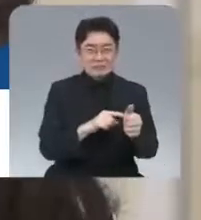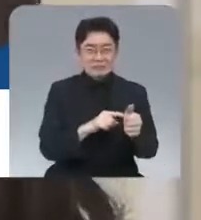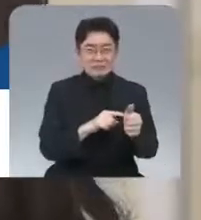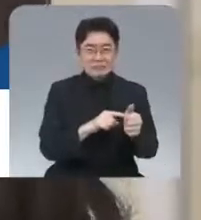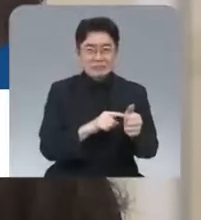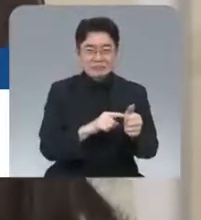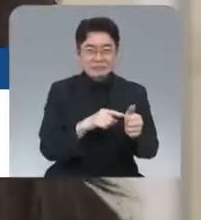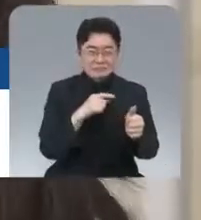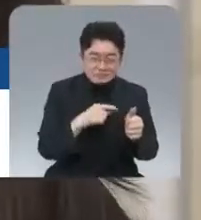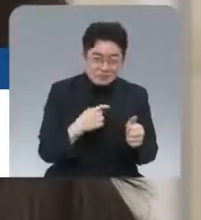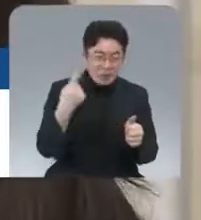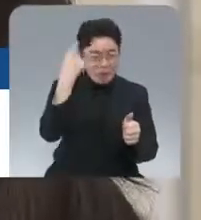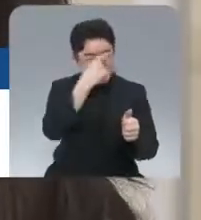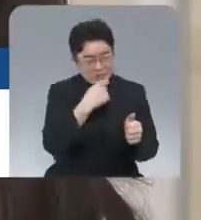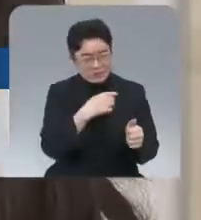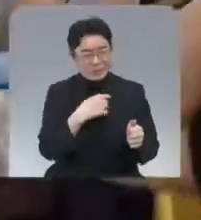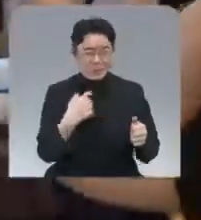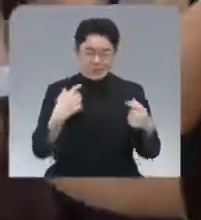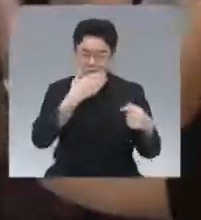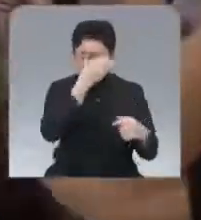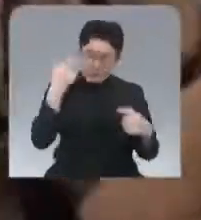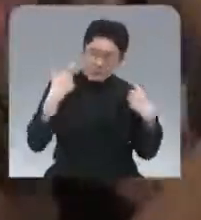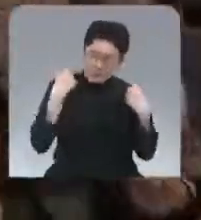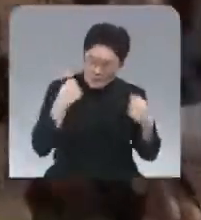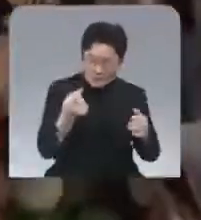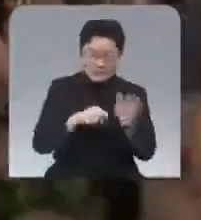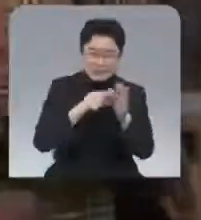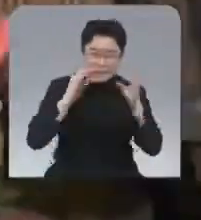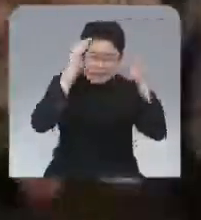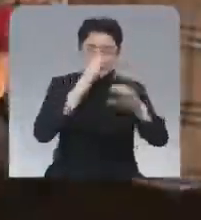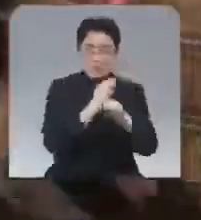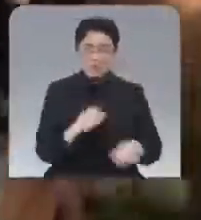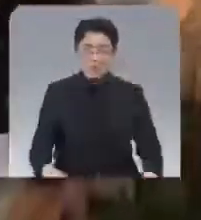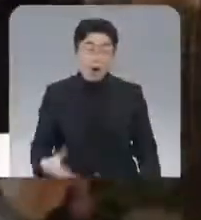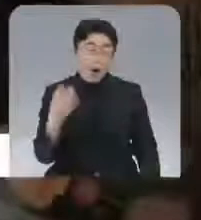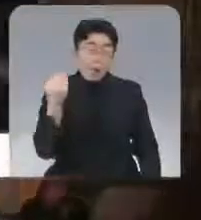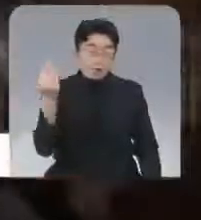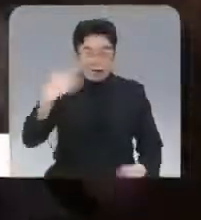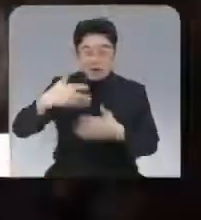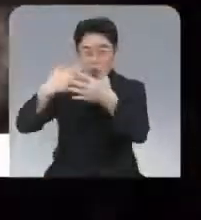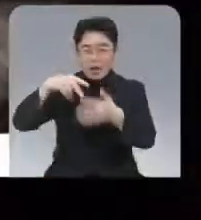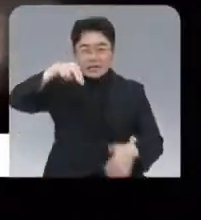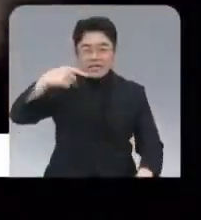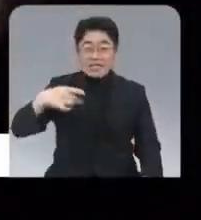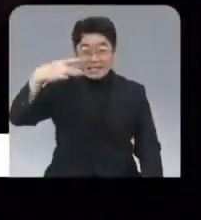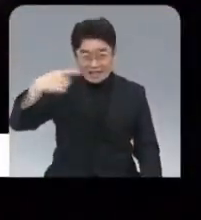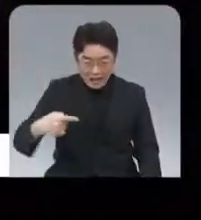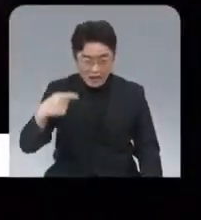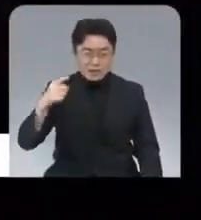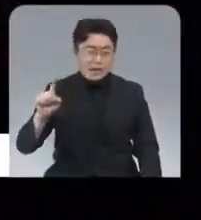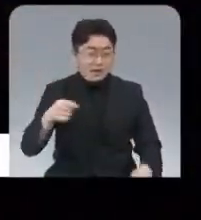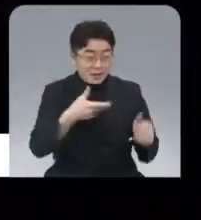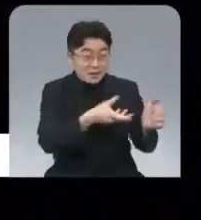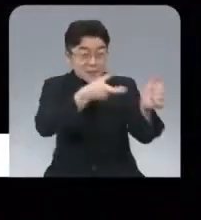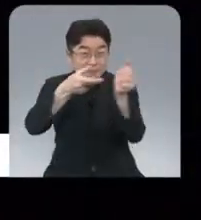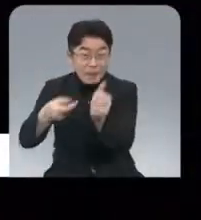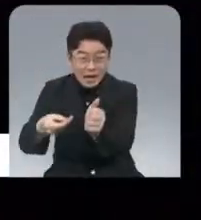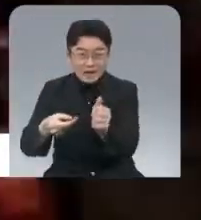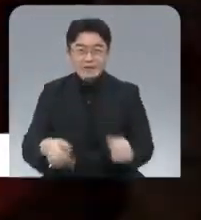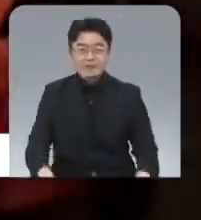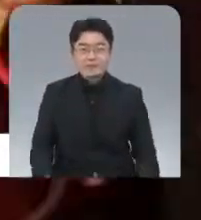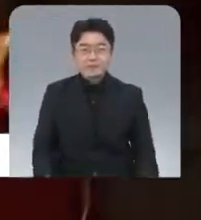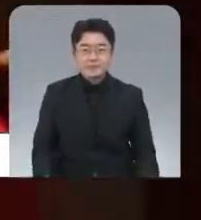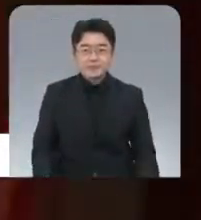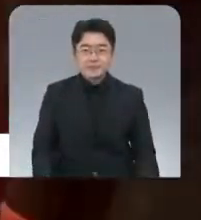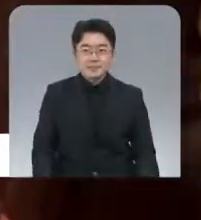остальные награды которыми удостоенной игра в кальмарах это выдающиеся специальные визуальные эффекты в